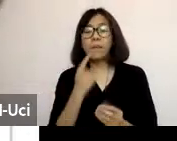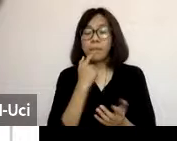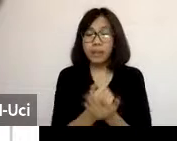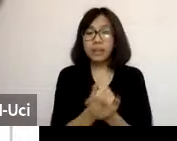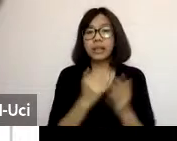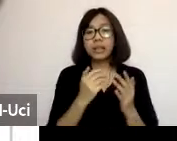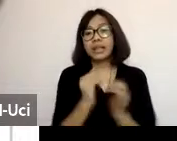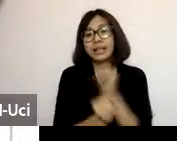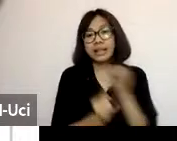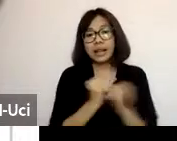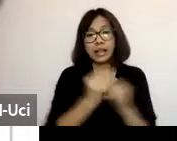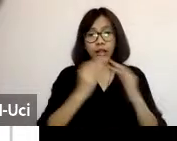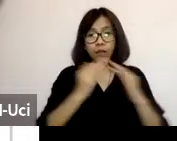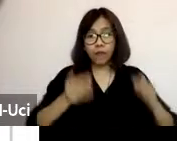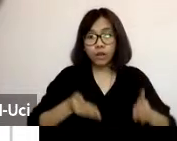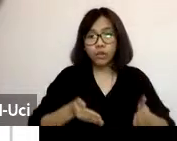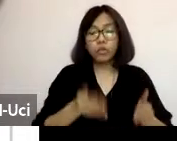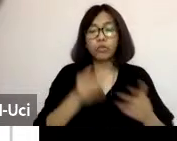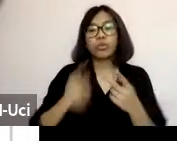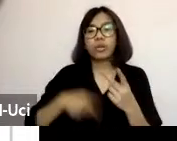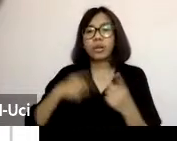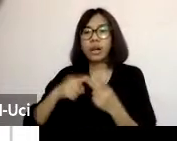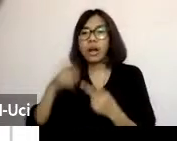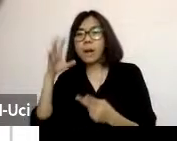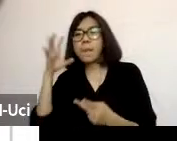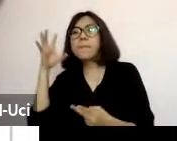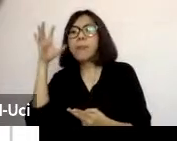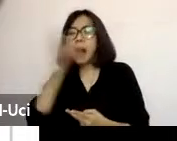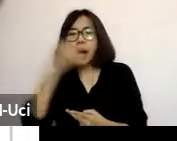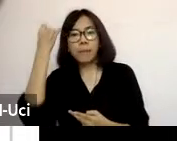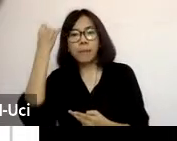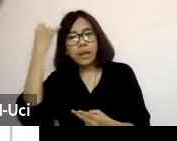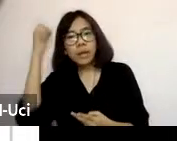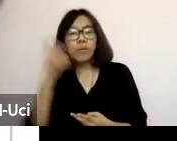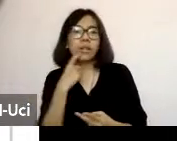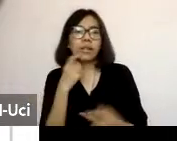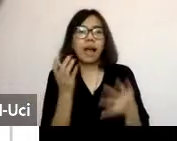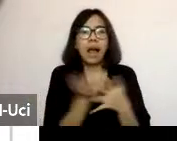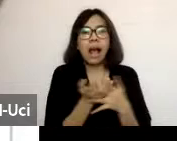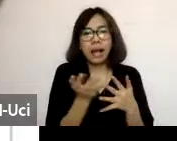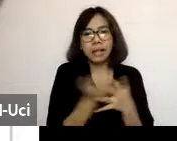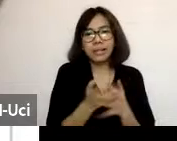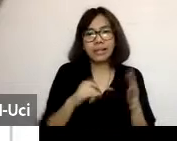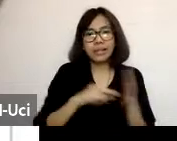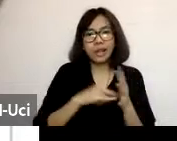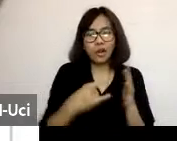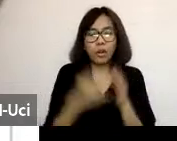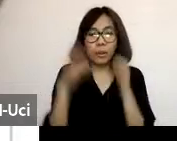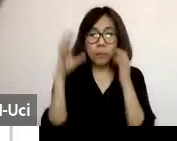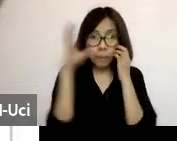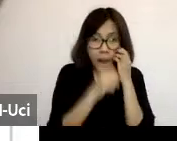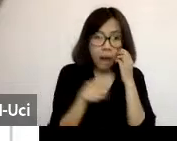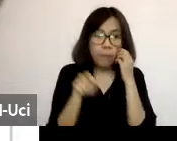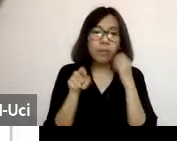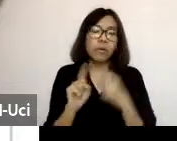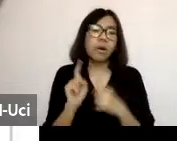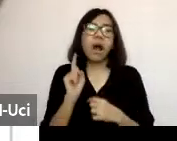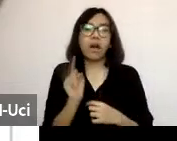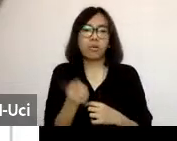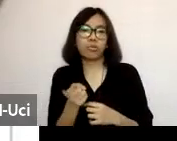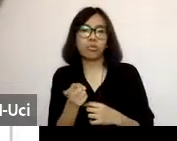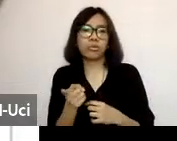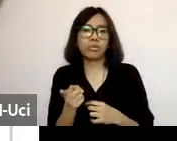ya gua dibutuhkan literasi digital dalam memahami akses penyelesaian sengketa ya Jadi bahwa ia ini difasilitasi kemudian